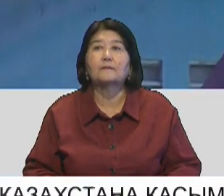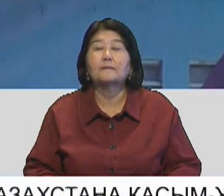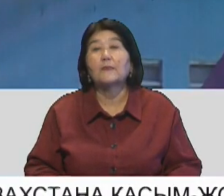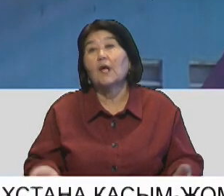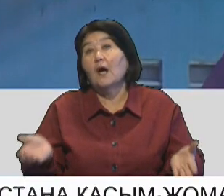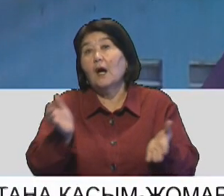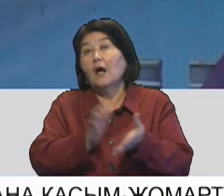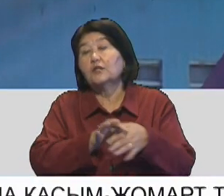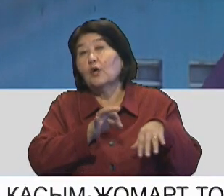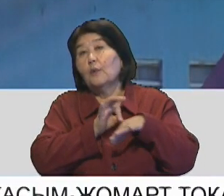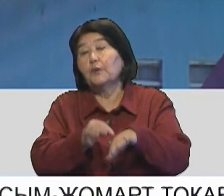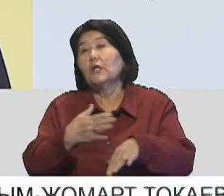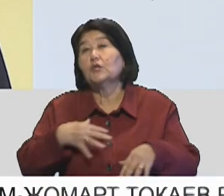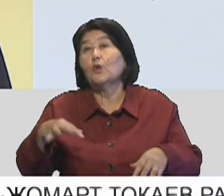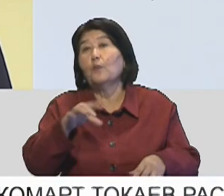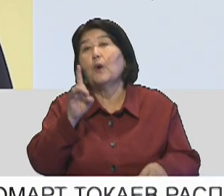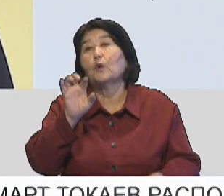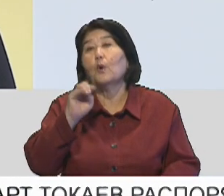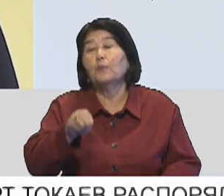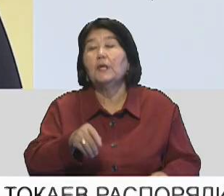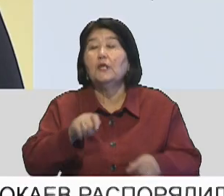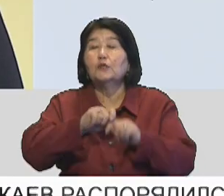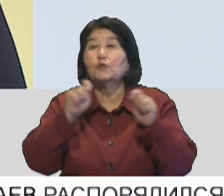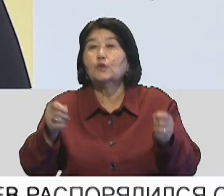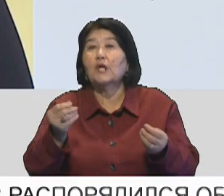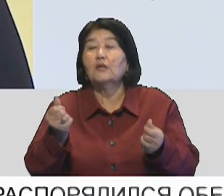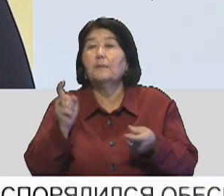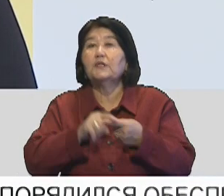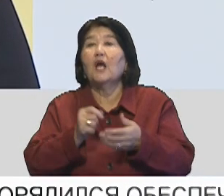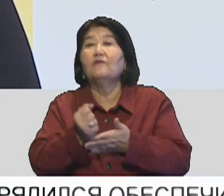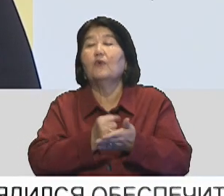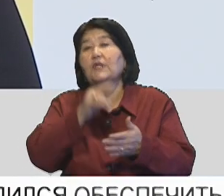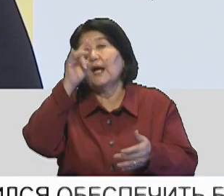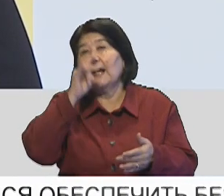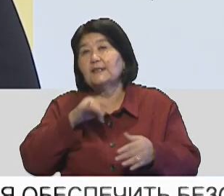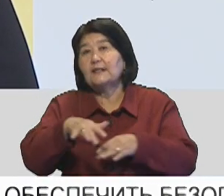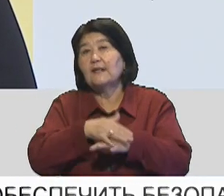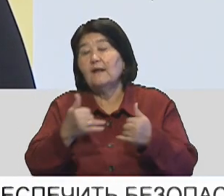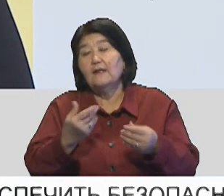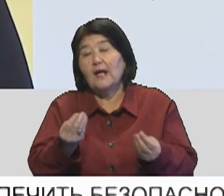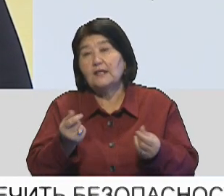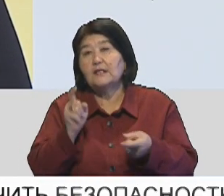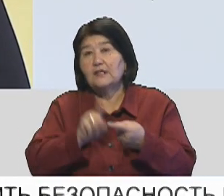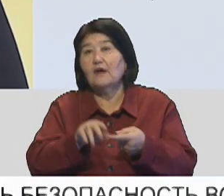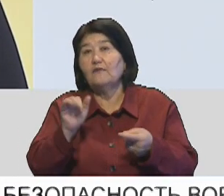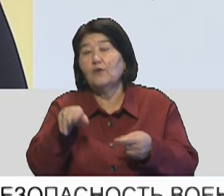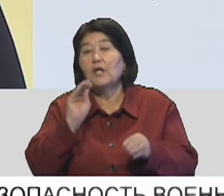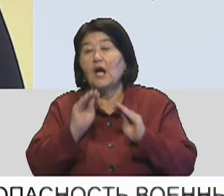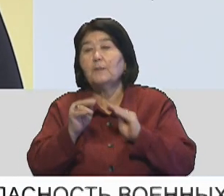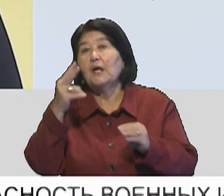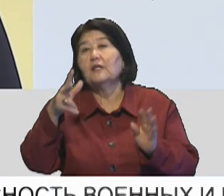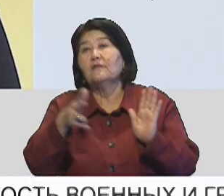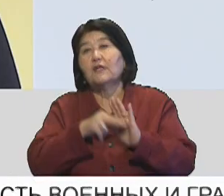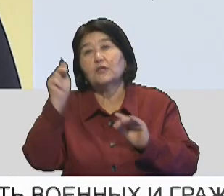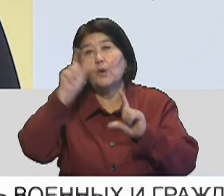ознакомились с приведёнными в нашу область роботами созданных на финансовые средства фонда Казахстан лна на средства данного фонда были оборудованы 28